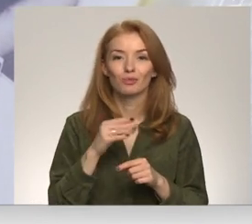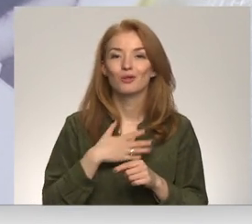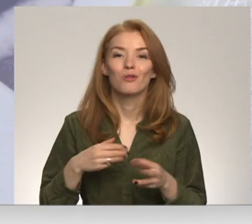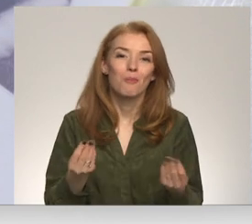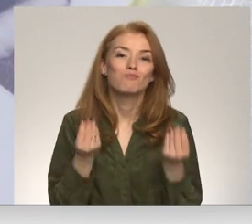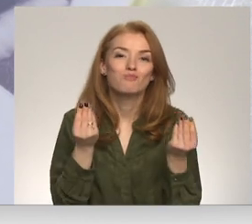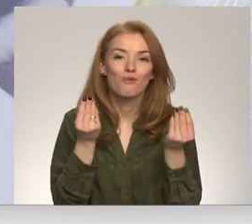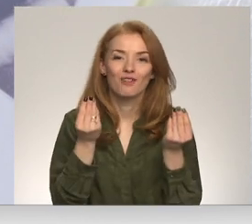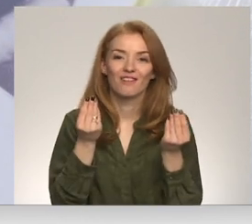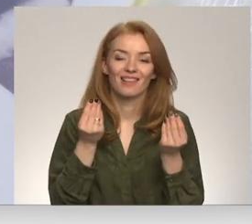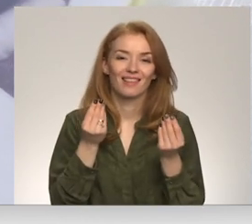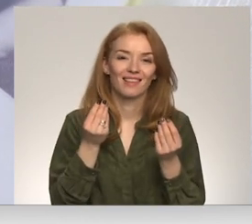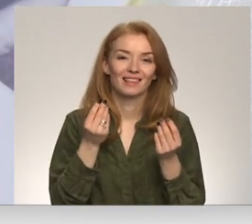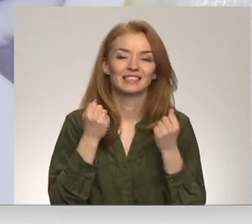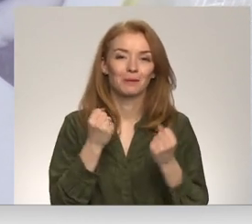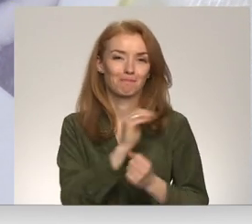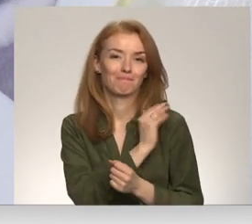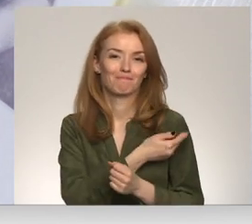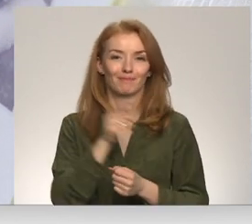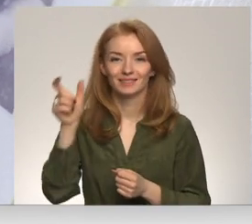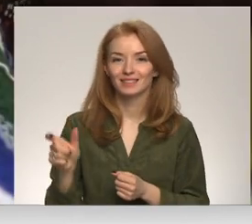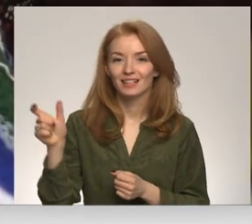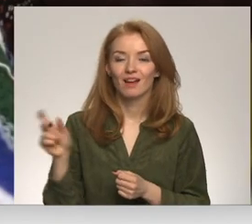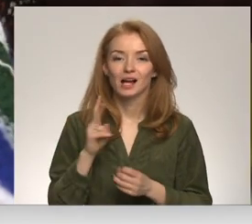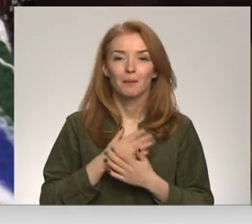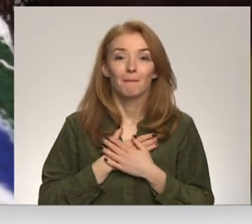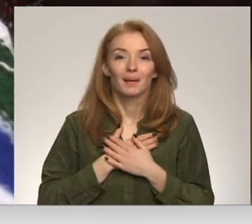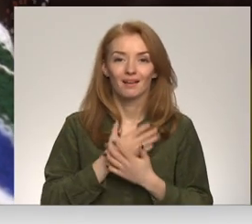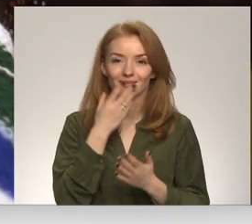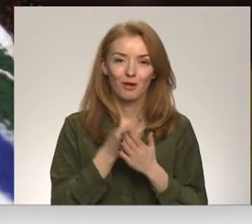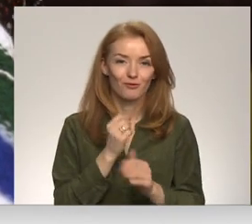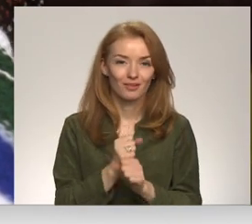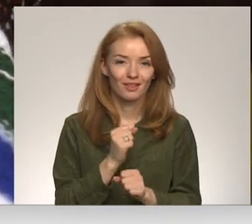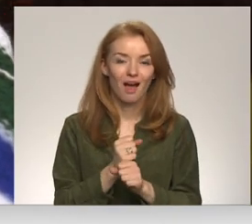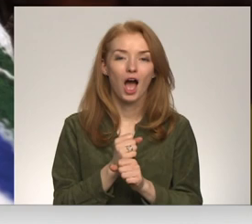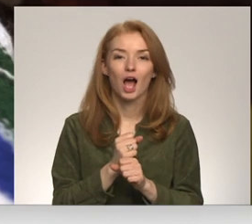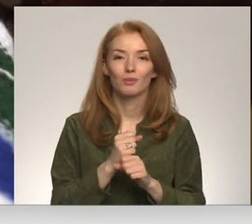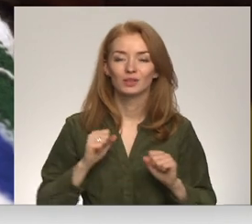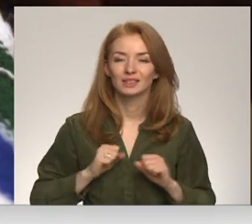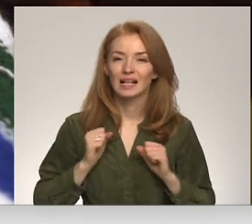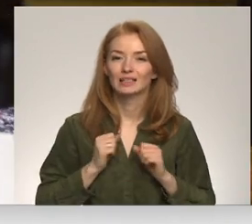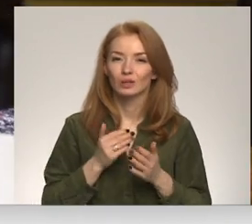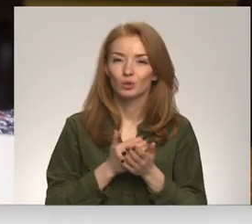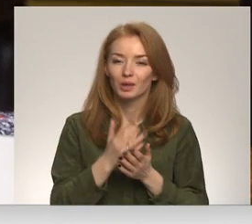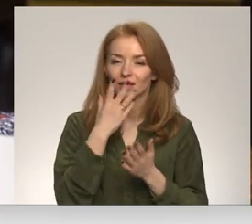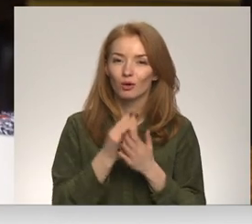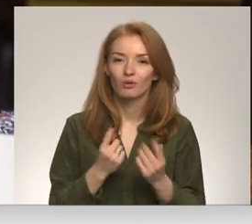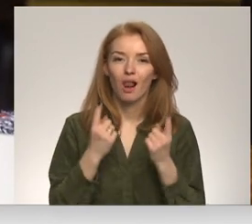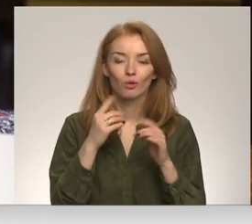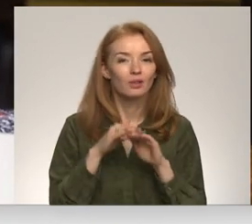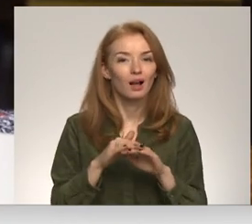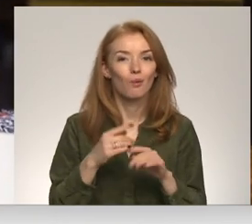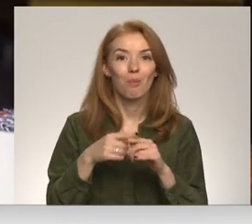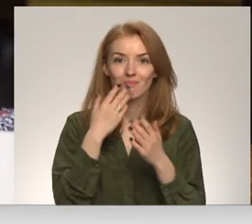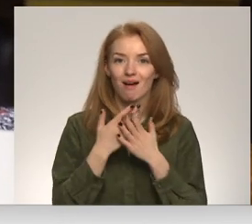burvīgi, stipri cilvēki, prasme mīlēt savu darbu, izkopt to talantu. Parādīt to